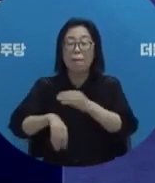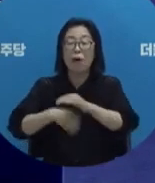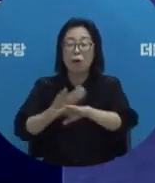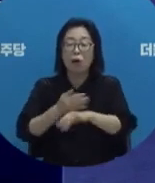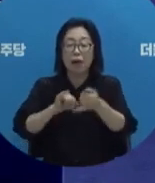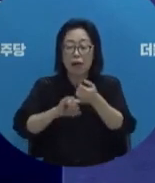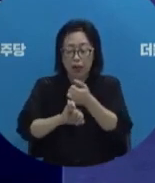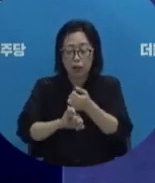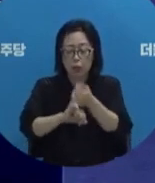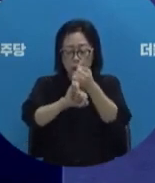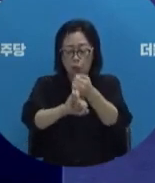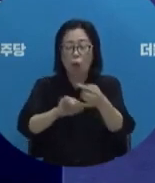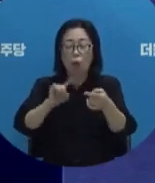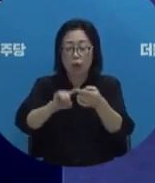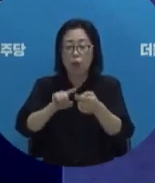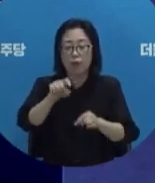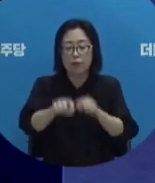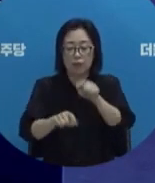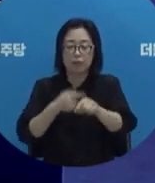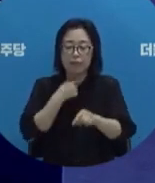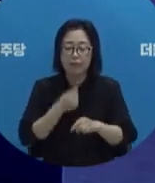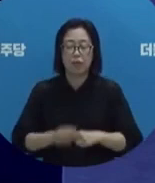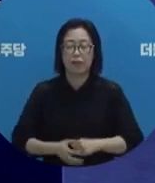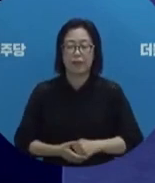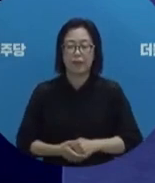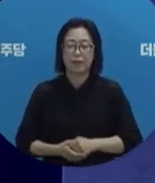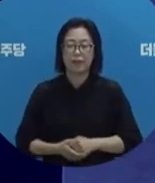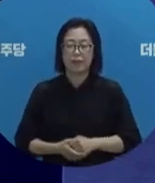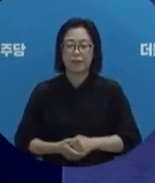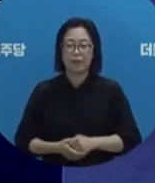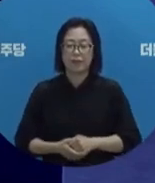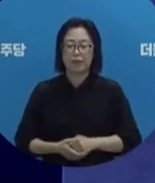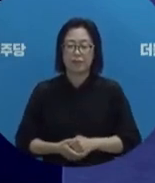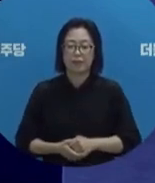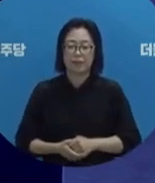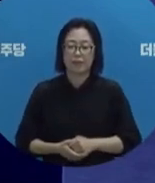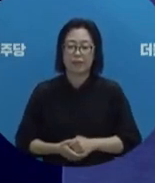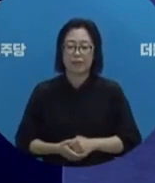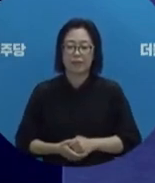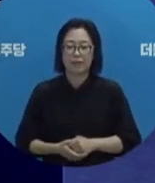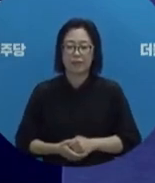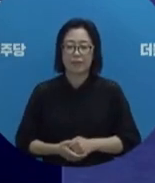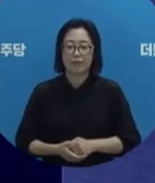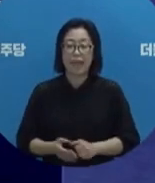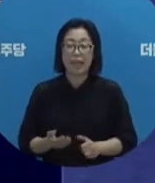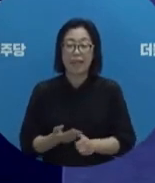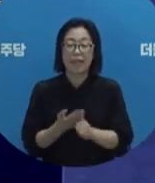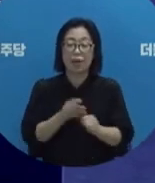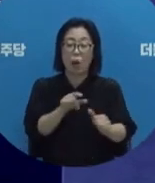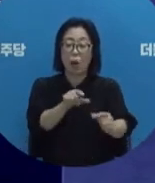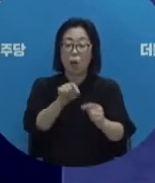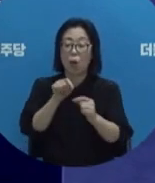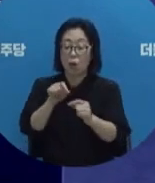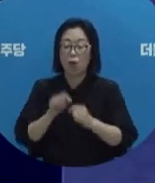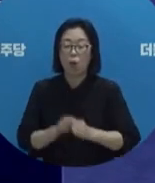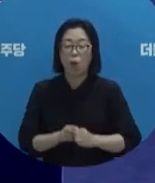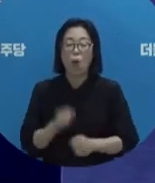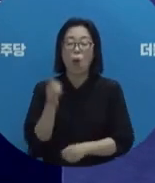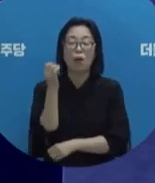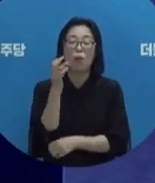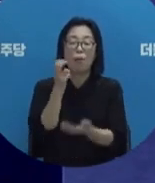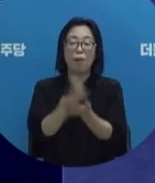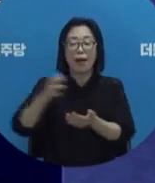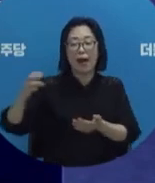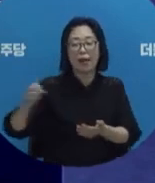흔들림 없이 이행 하겠습니다 염 이뽀 다양성 발탁 이 원칙으로